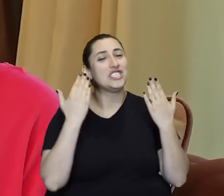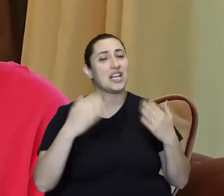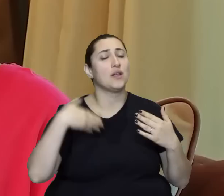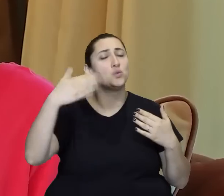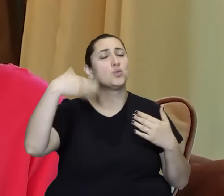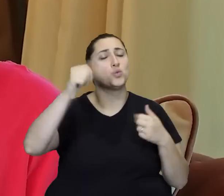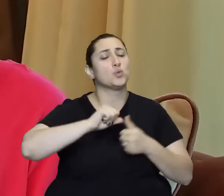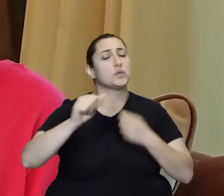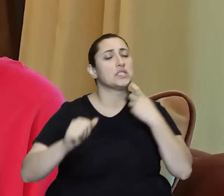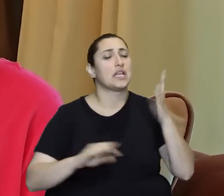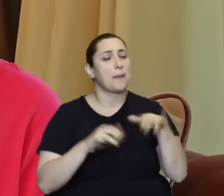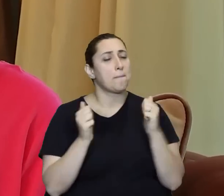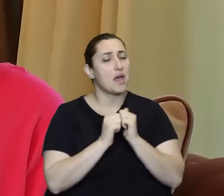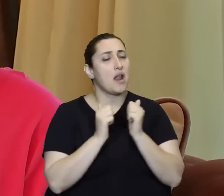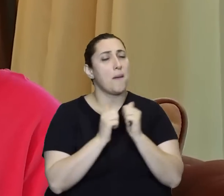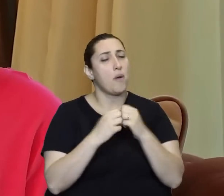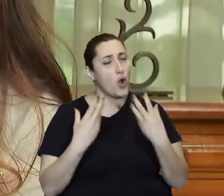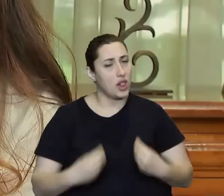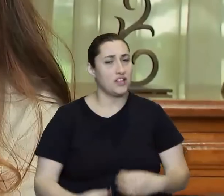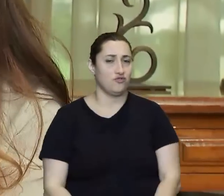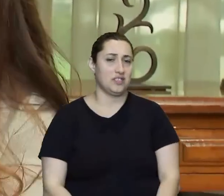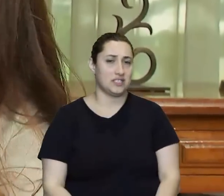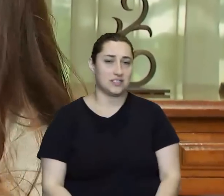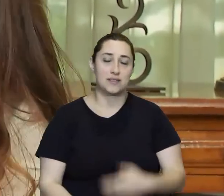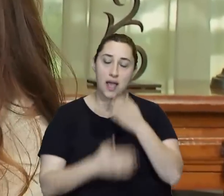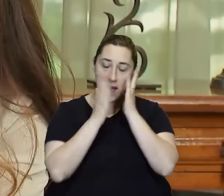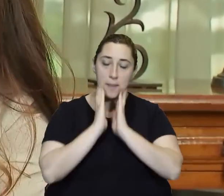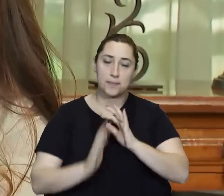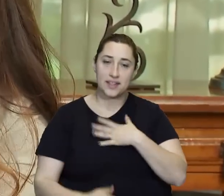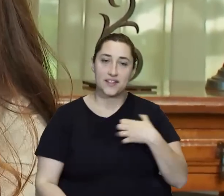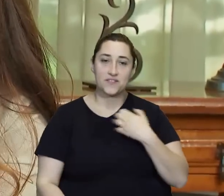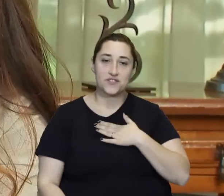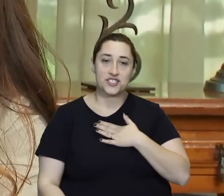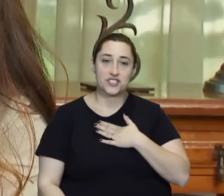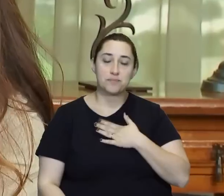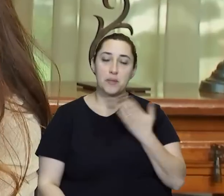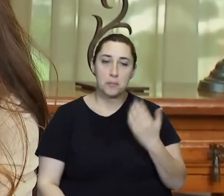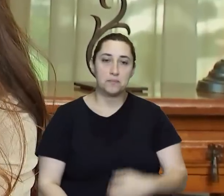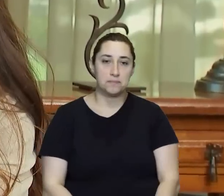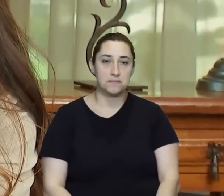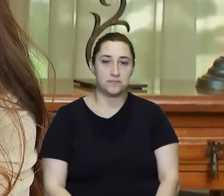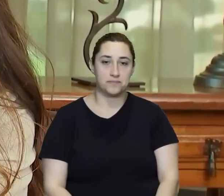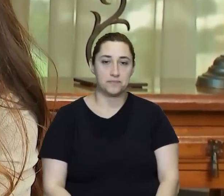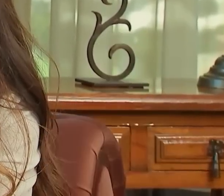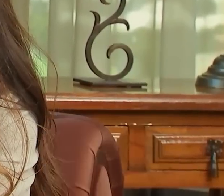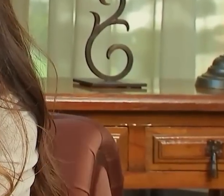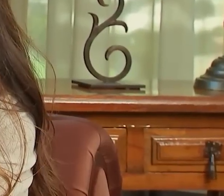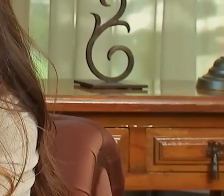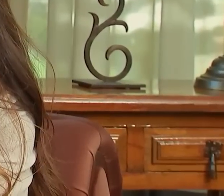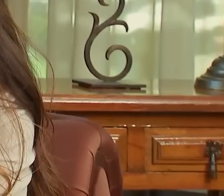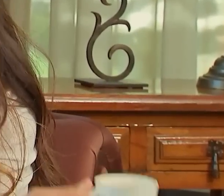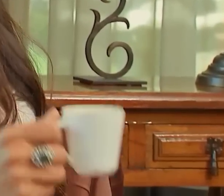inşallah daha çok uzun seneler beraber kutlarız. Amin anneciğim. Amin.